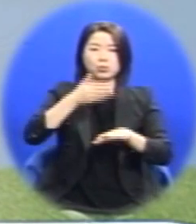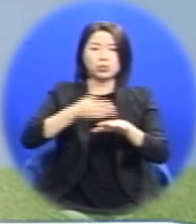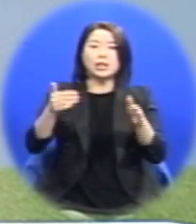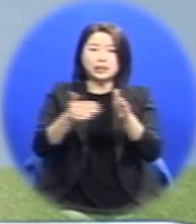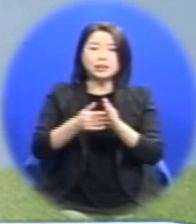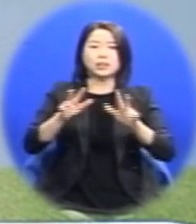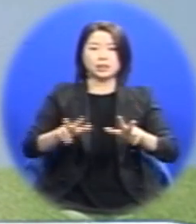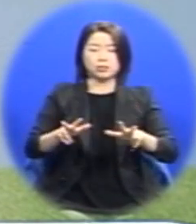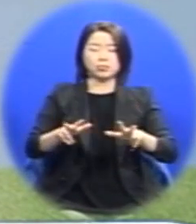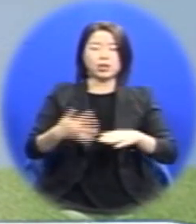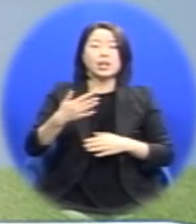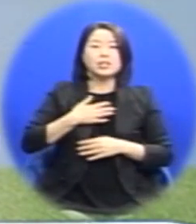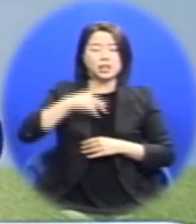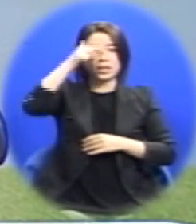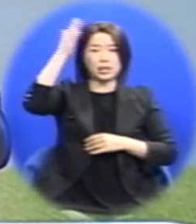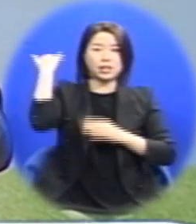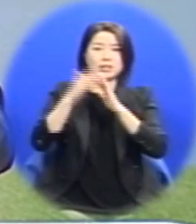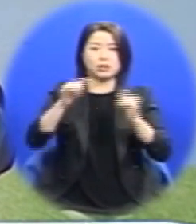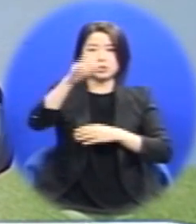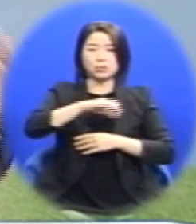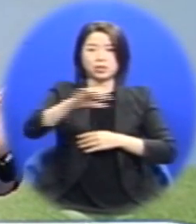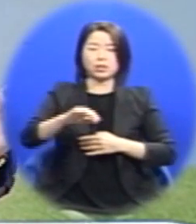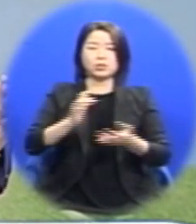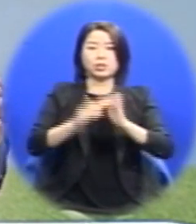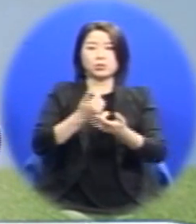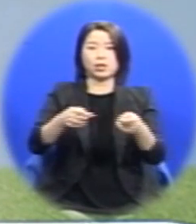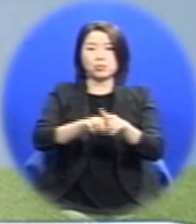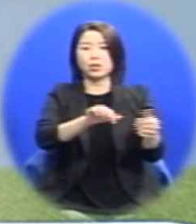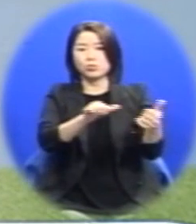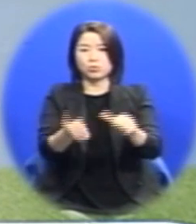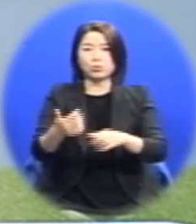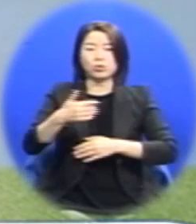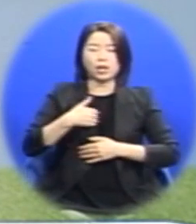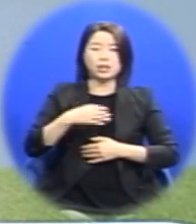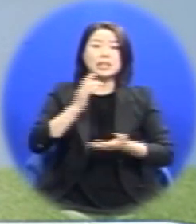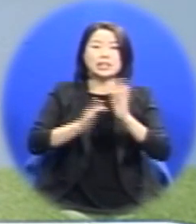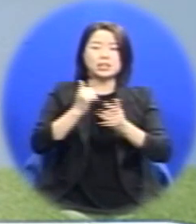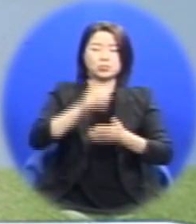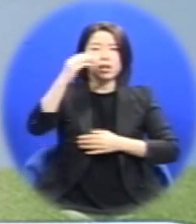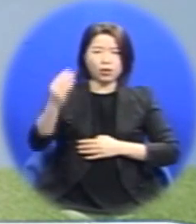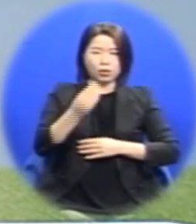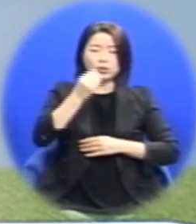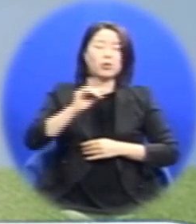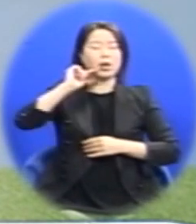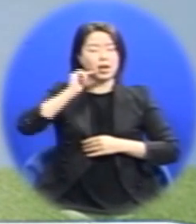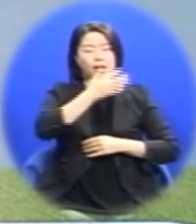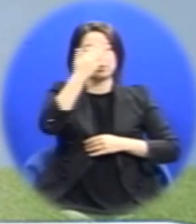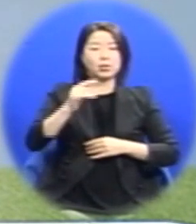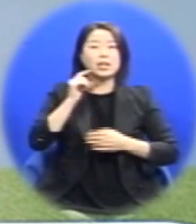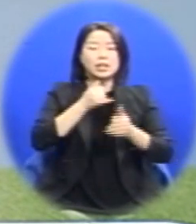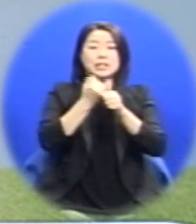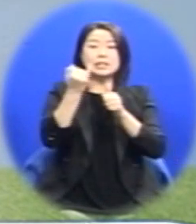지금 제 옛사람은 십자가에서 예수님과 함께 죽고 저는 예수님의 거룩하고 아름다운 신부로서 이렇게